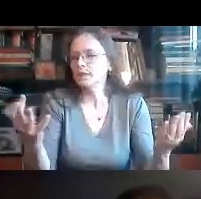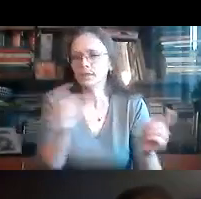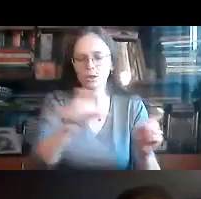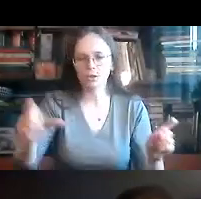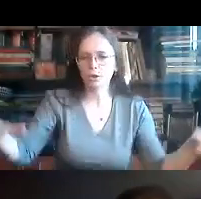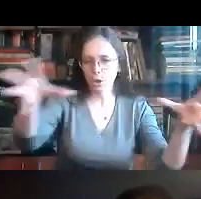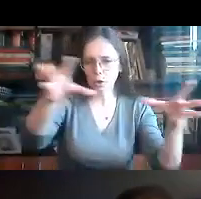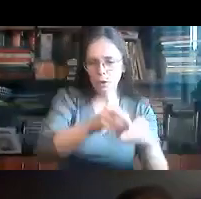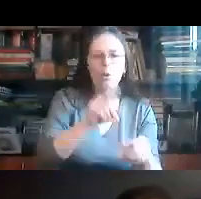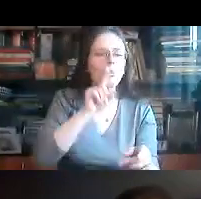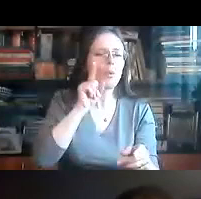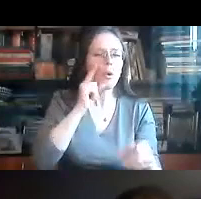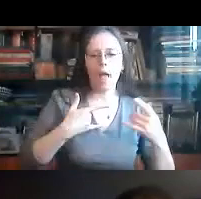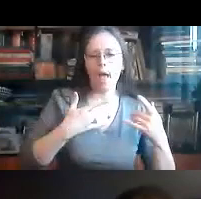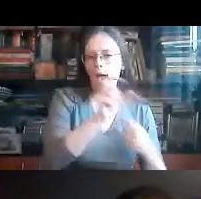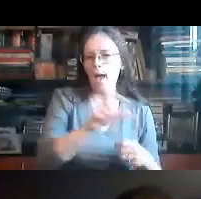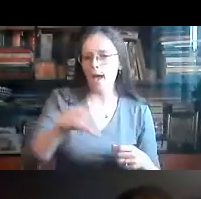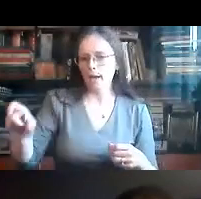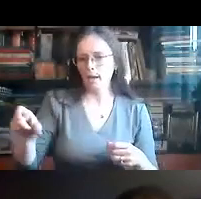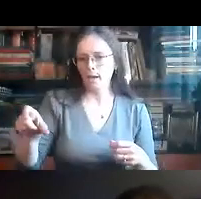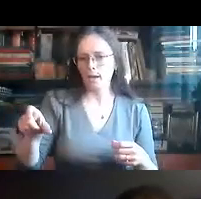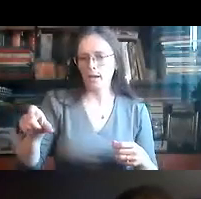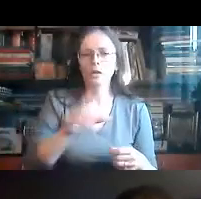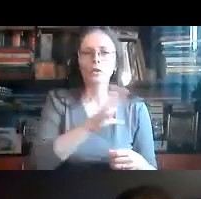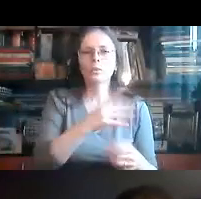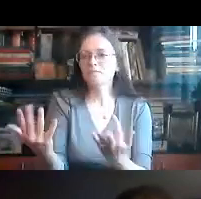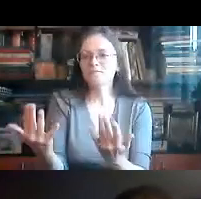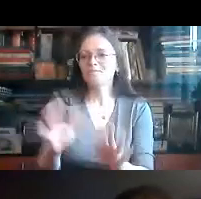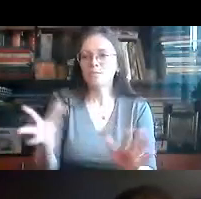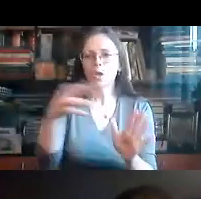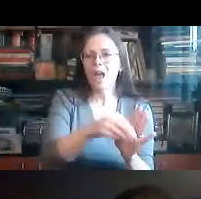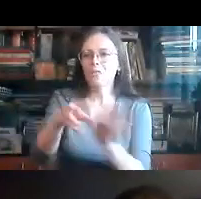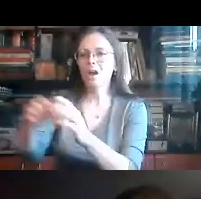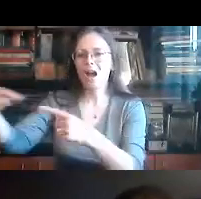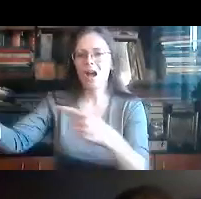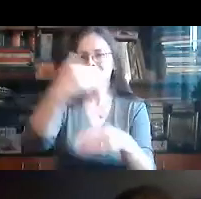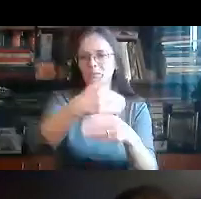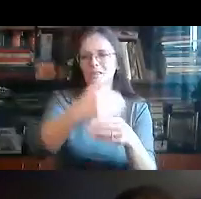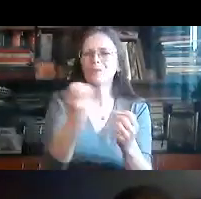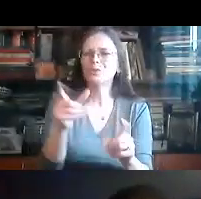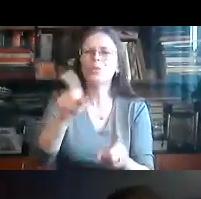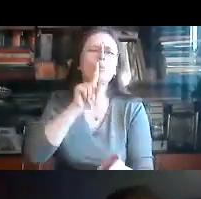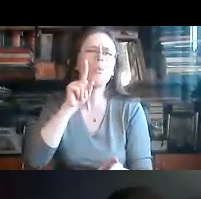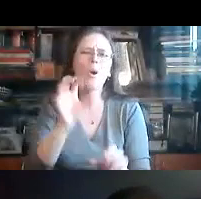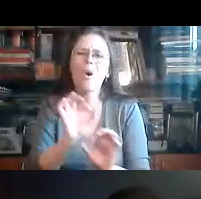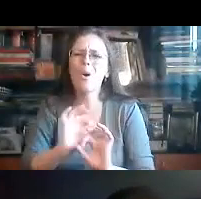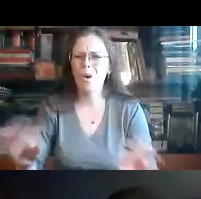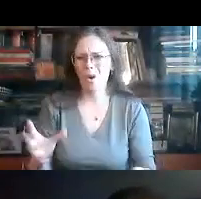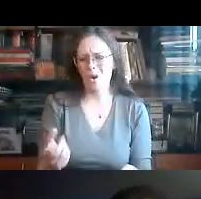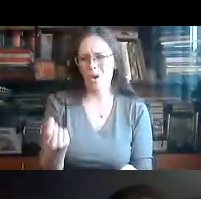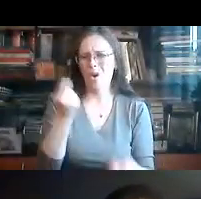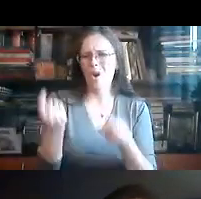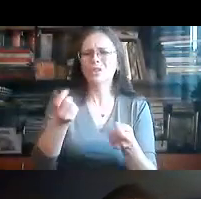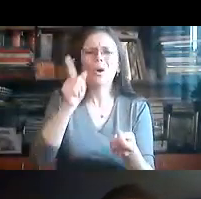актеров, которые были не востребованы. Если вы еще очень молодые, вот, я помню, что в 90-е годы, когда был кризис, вообще как